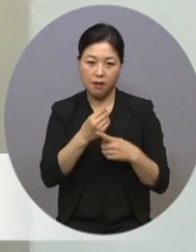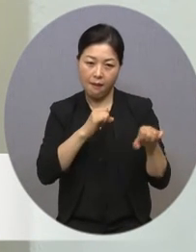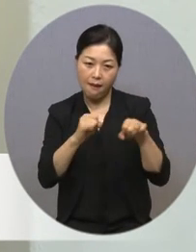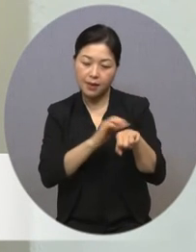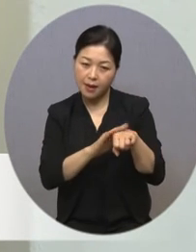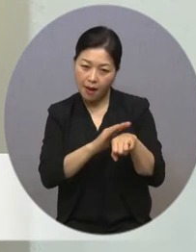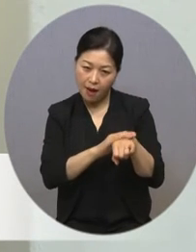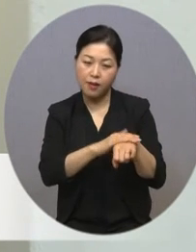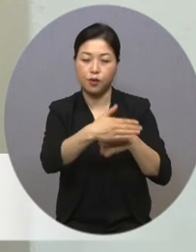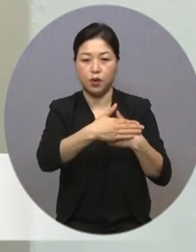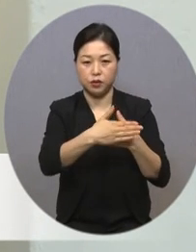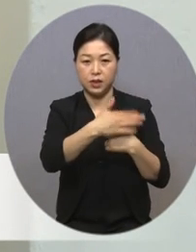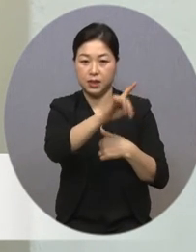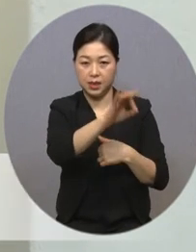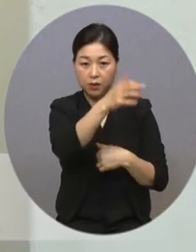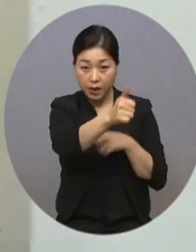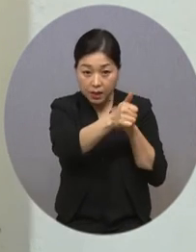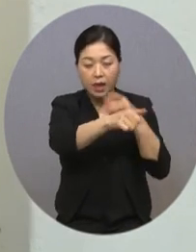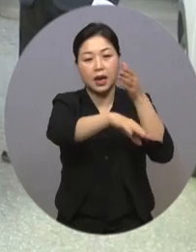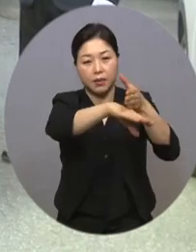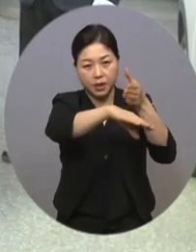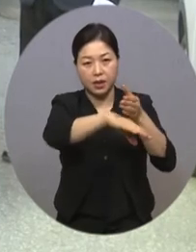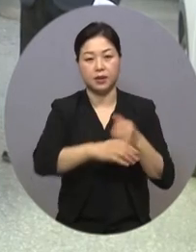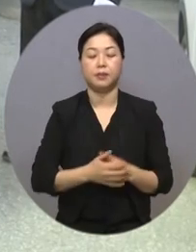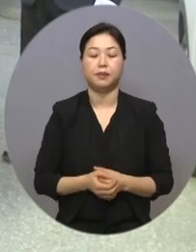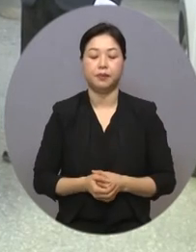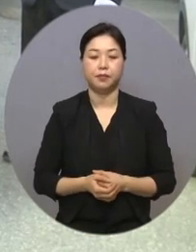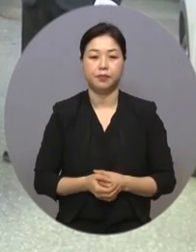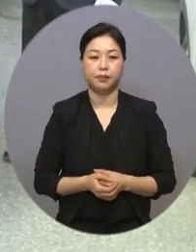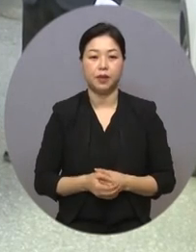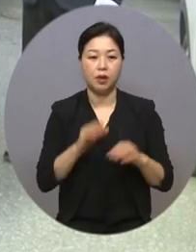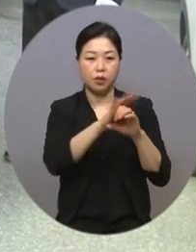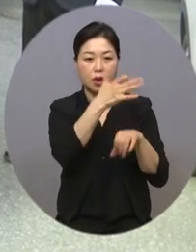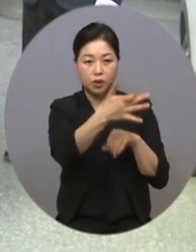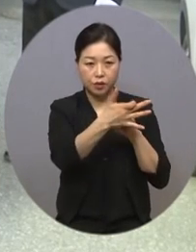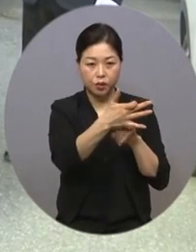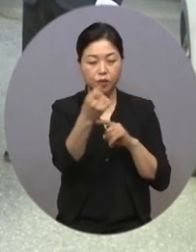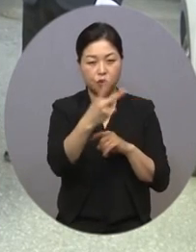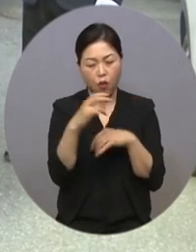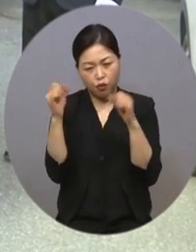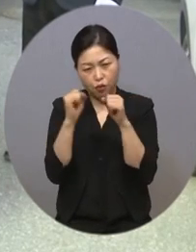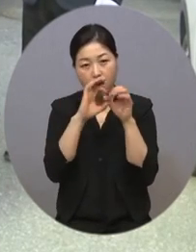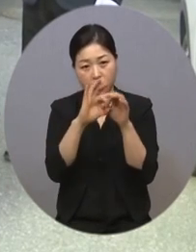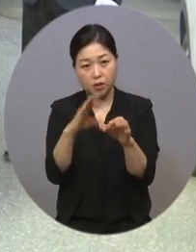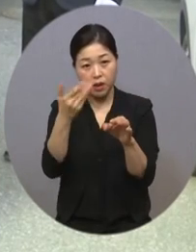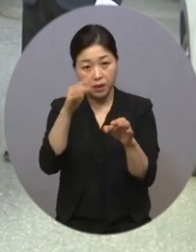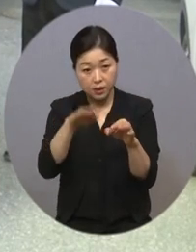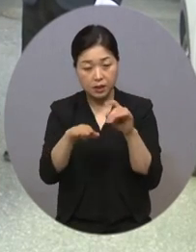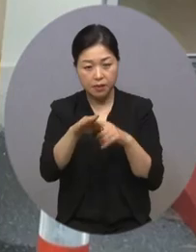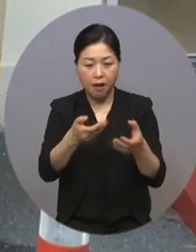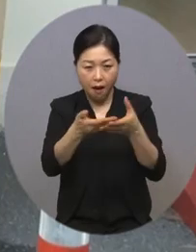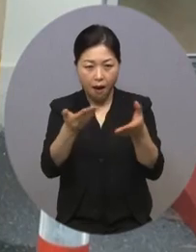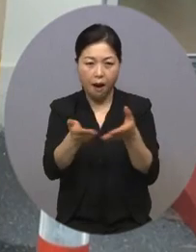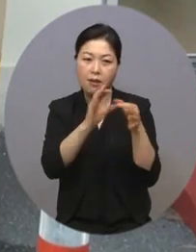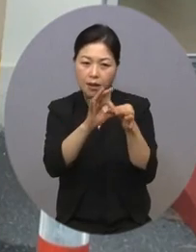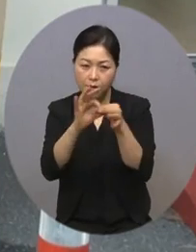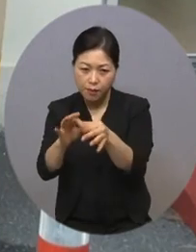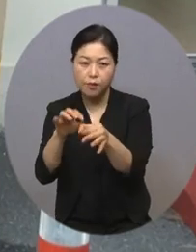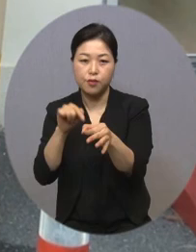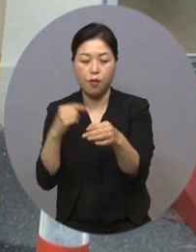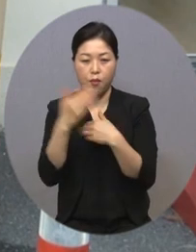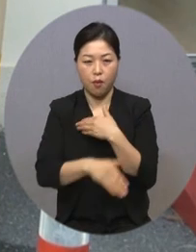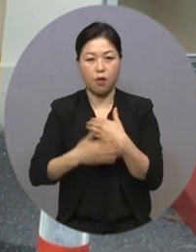앞장서게끔 해주는 우리 장회장님께 고맙습니다. 코로나19와 연이은 한파 속에도 끊이지 않는 나눔의 손길이